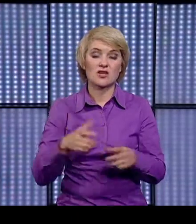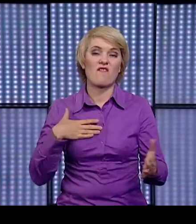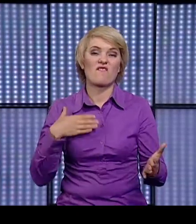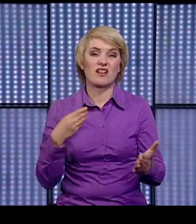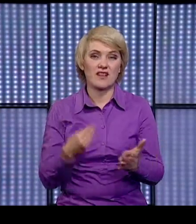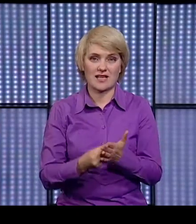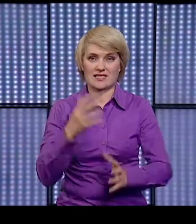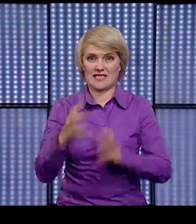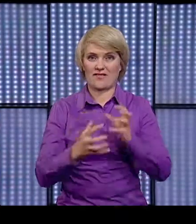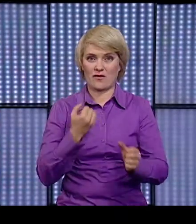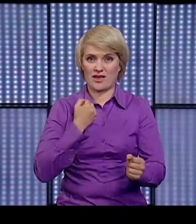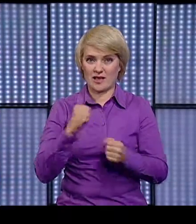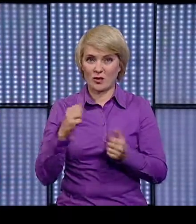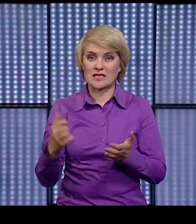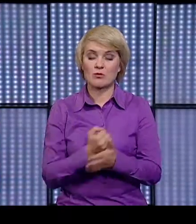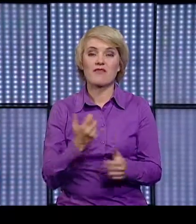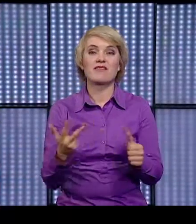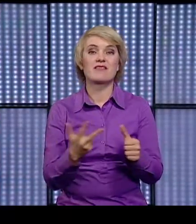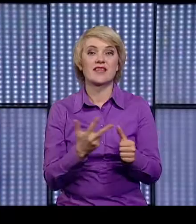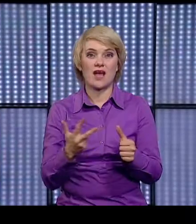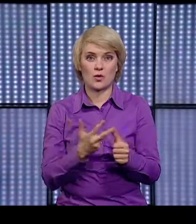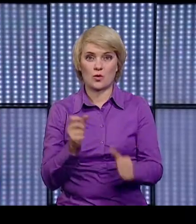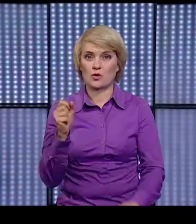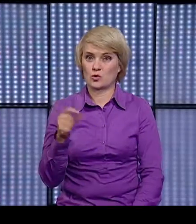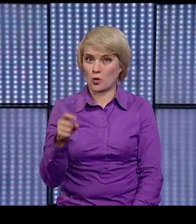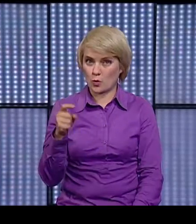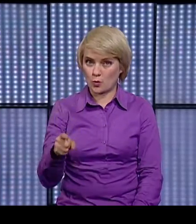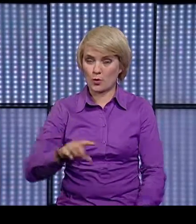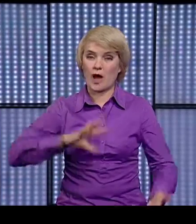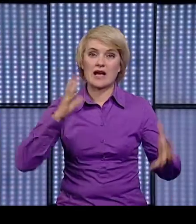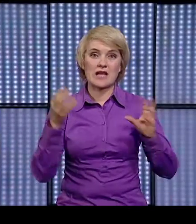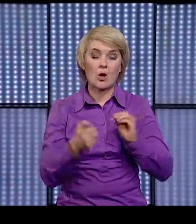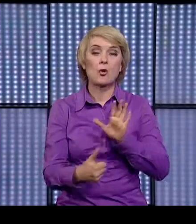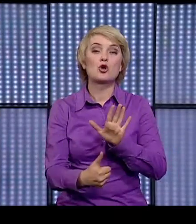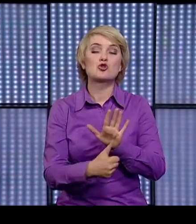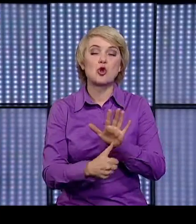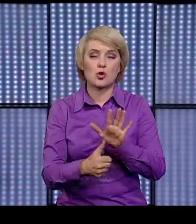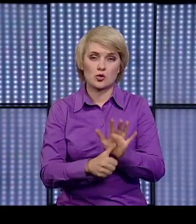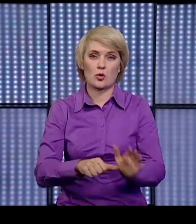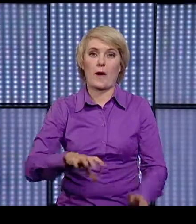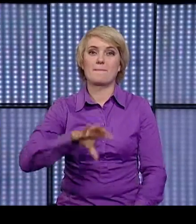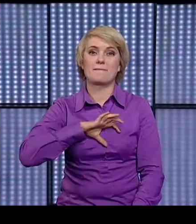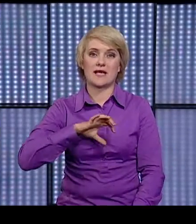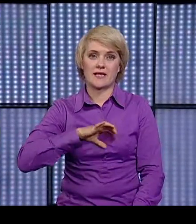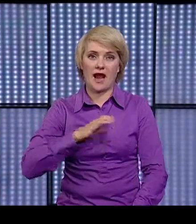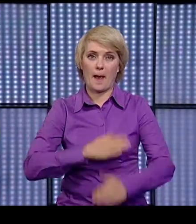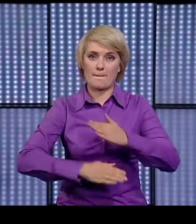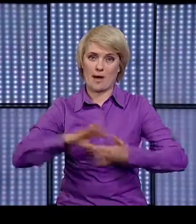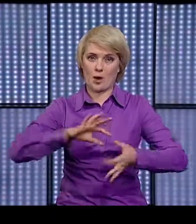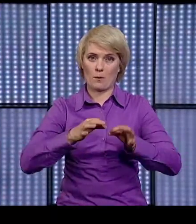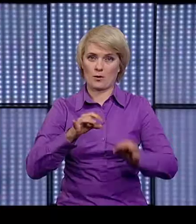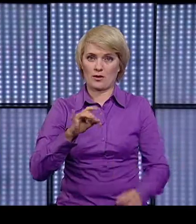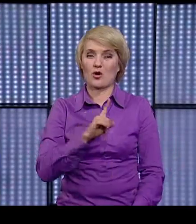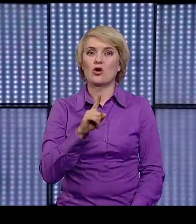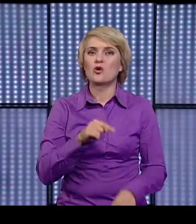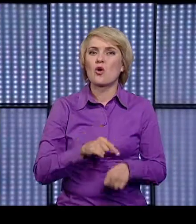і здобув свою третю золоту і загалом 6-ту медаль у паралімпійському Ріо. Що почуває більше, радість чи втому,